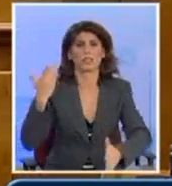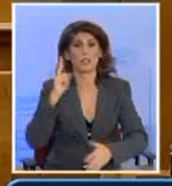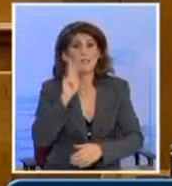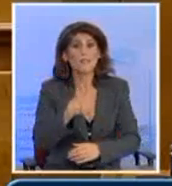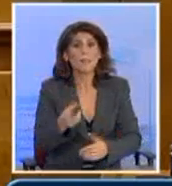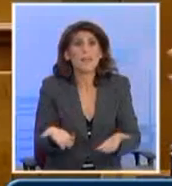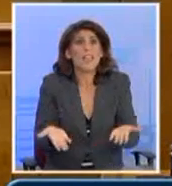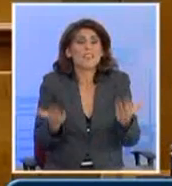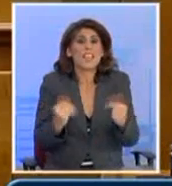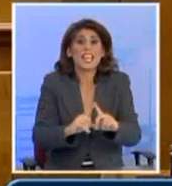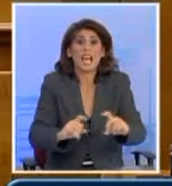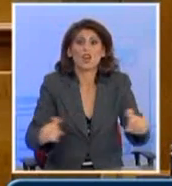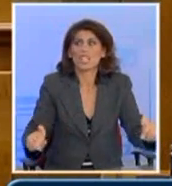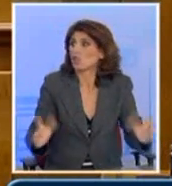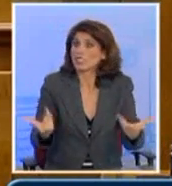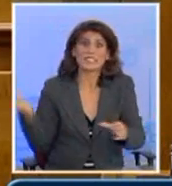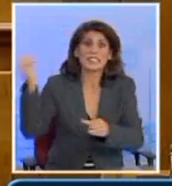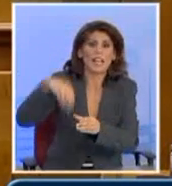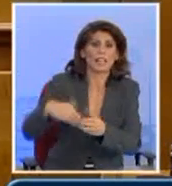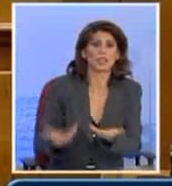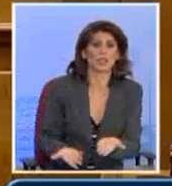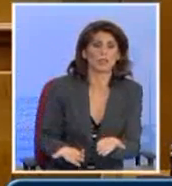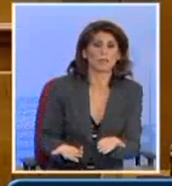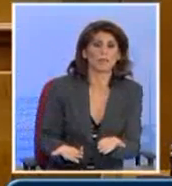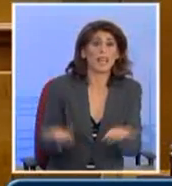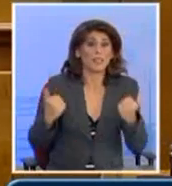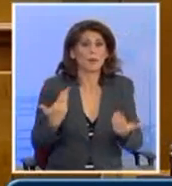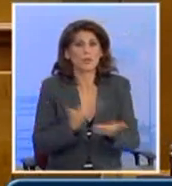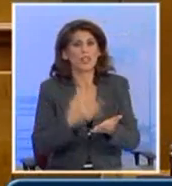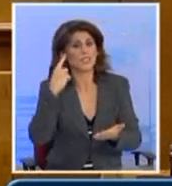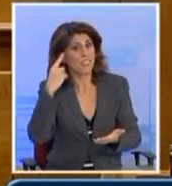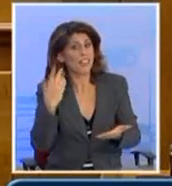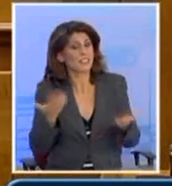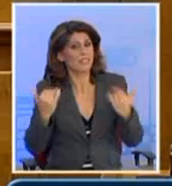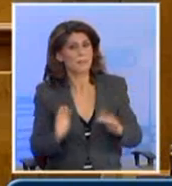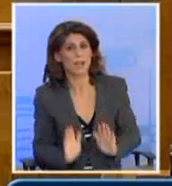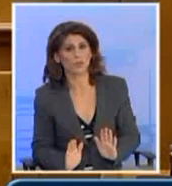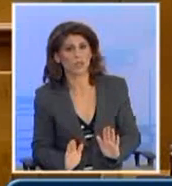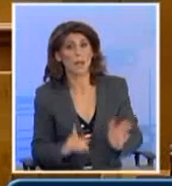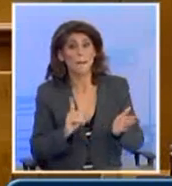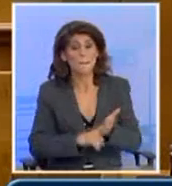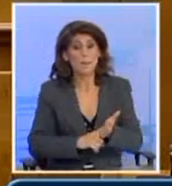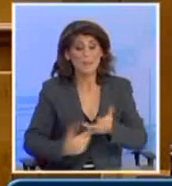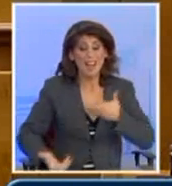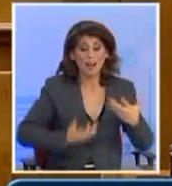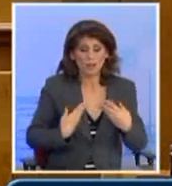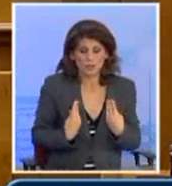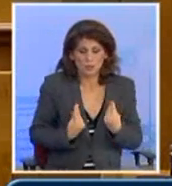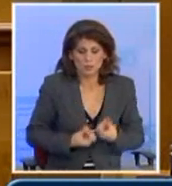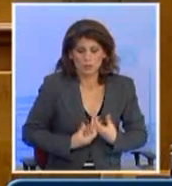έχει άλλο υλικό να κάψει. Δεν υπάρχουν προτάσεις, ιδέες. Πρέπει να καούν τα συναισθήματα